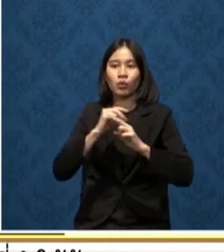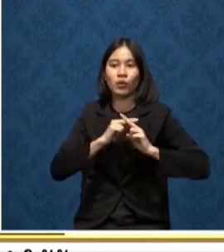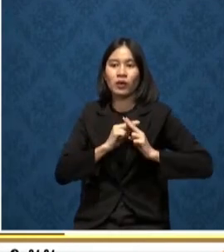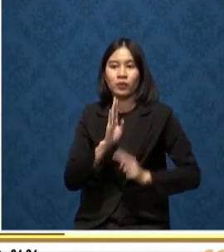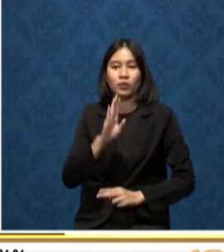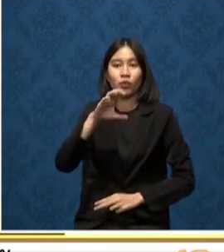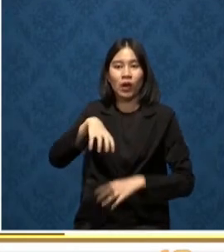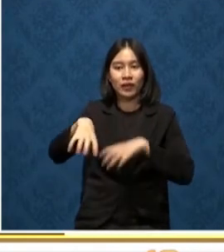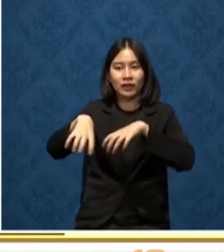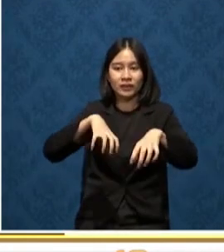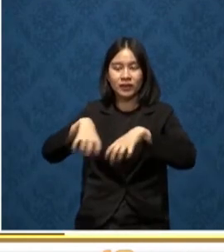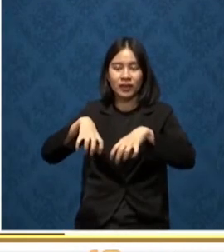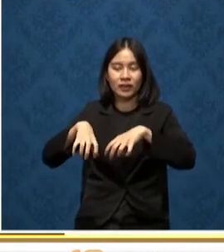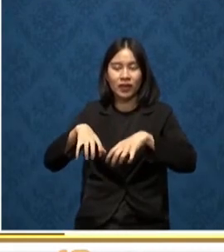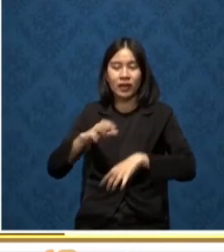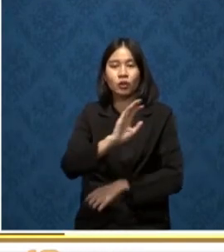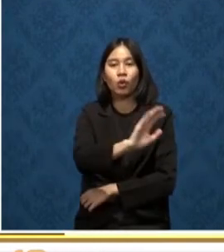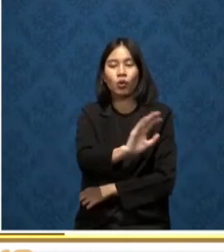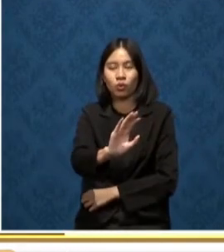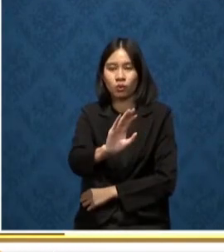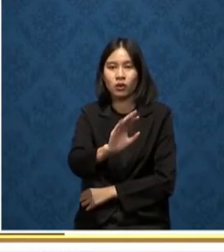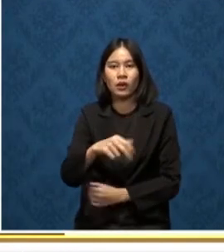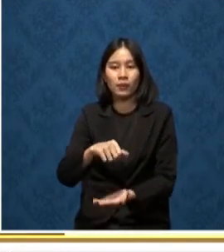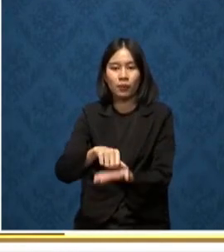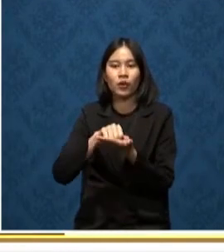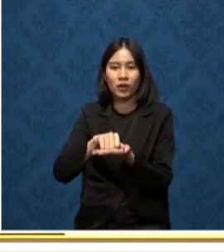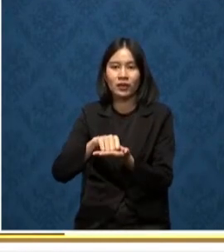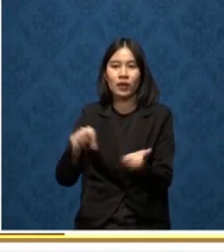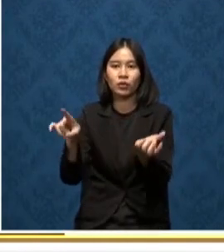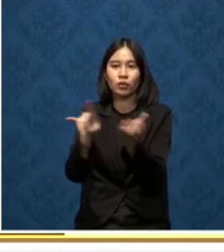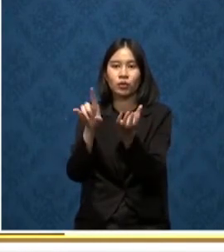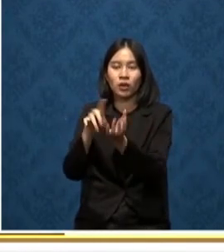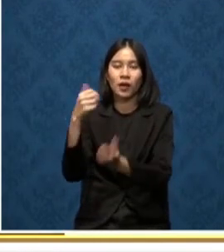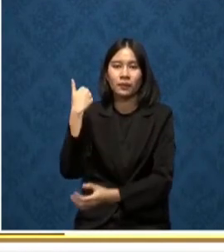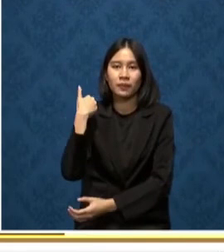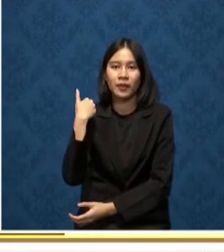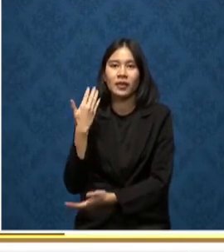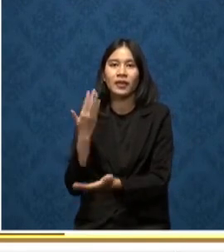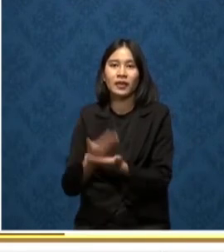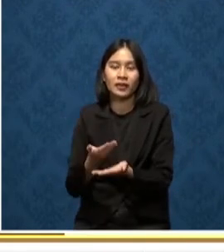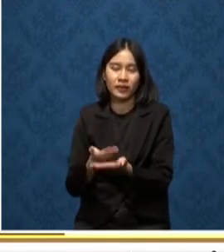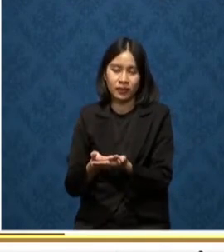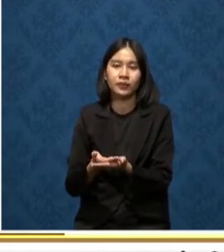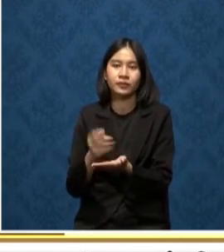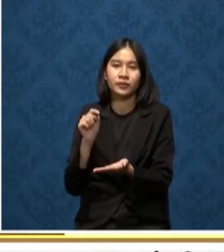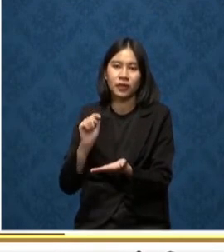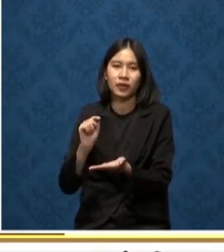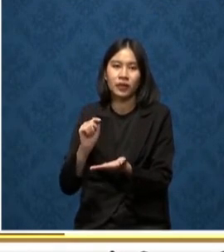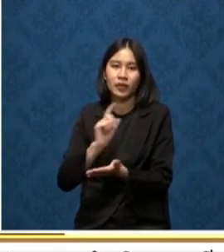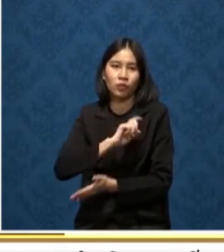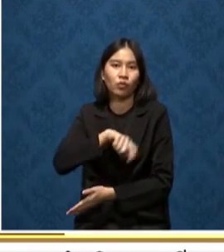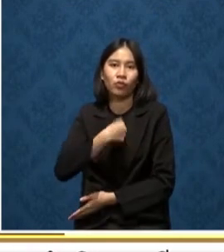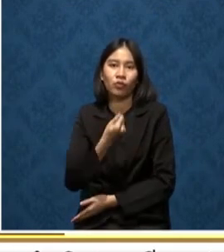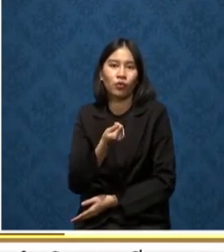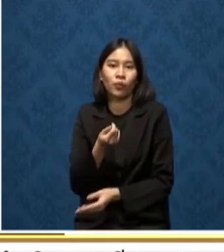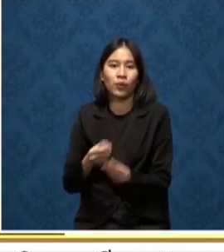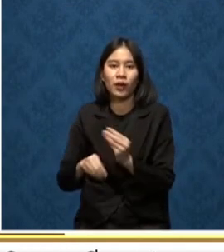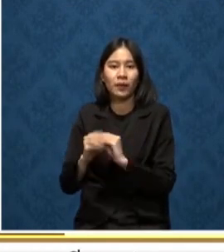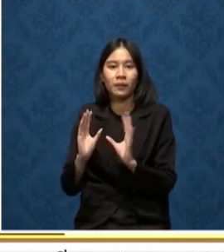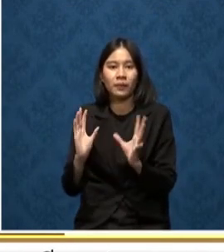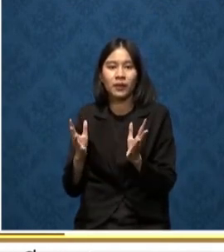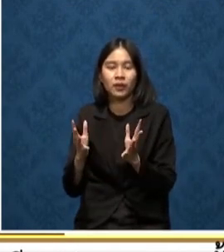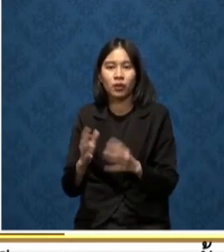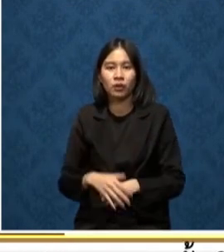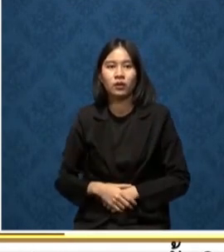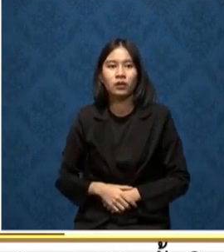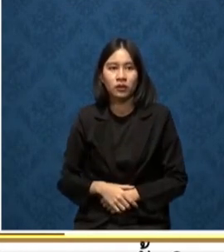และเขาบิจการ plottingบอ konkret ABOUTก็สามาถใหบิารแลทครับ และราคาที่าวบ้านไม่ต้อง Tubและที่